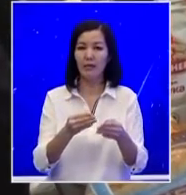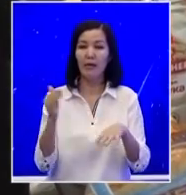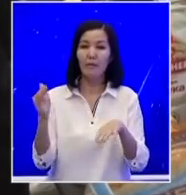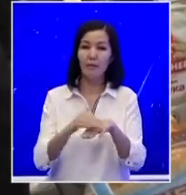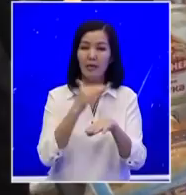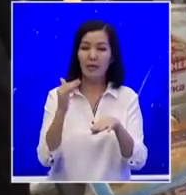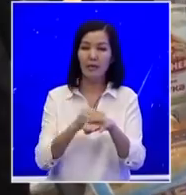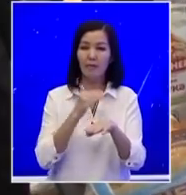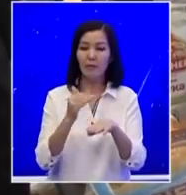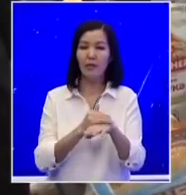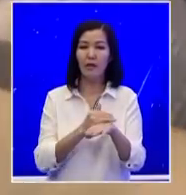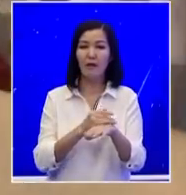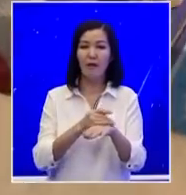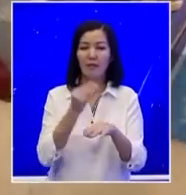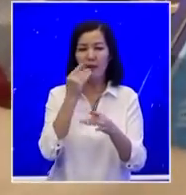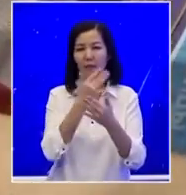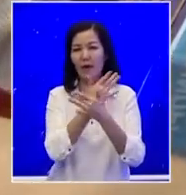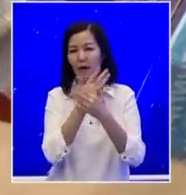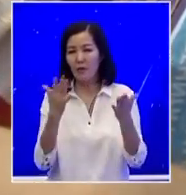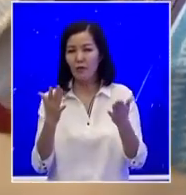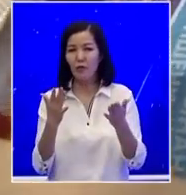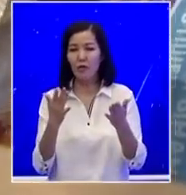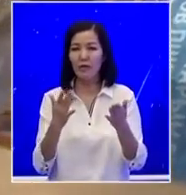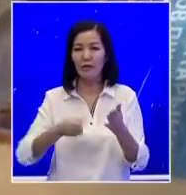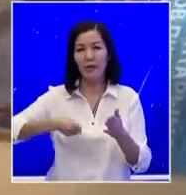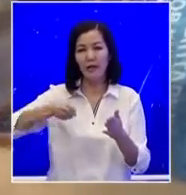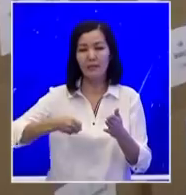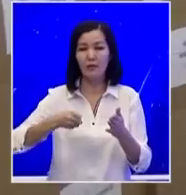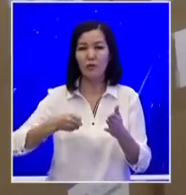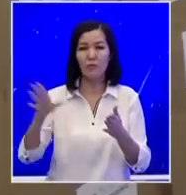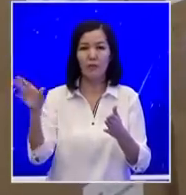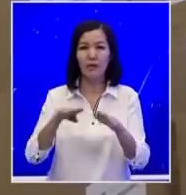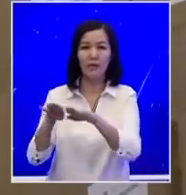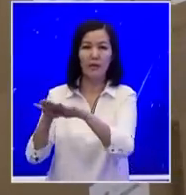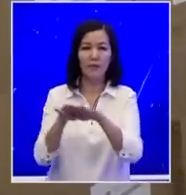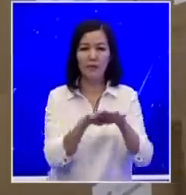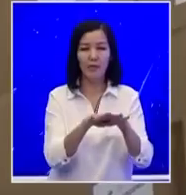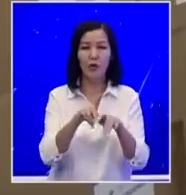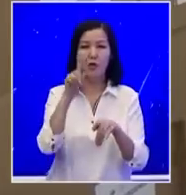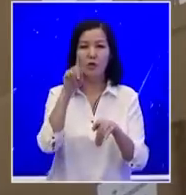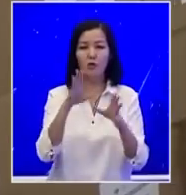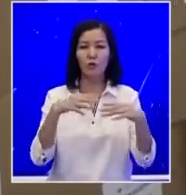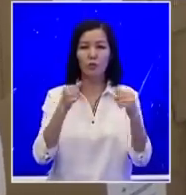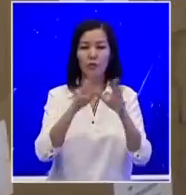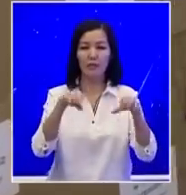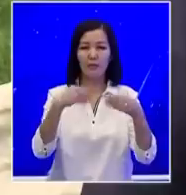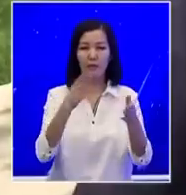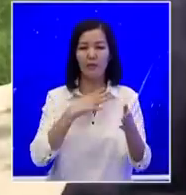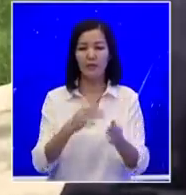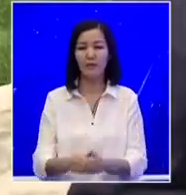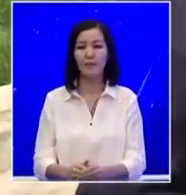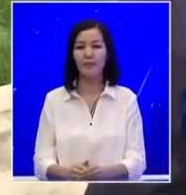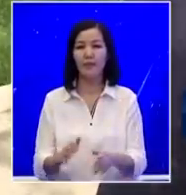деген. Ұн мен қанат, ет пен шүбәт, май мен күріш сияқты артық кемі жоқ, 100 қорапша толы азық-түлік әзірлепті.